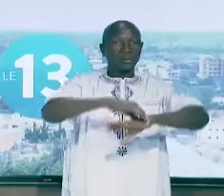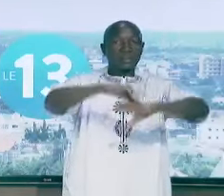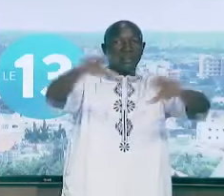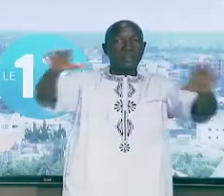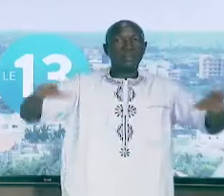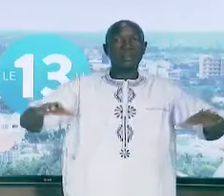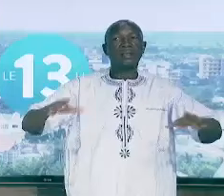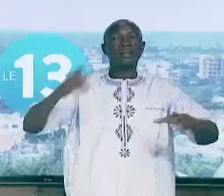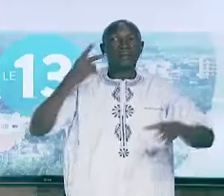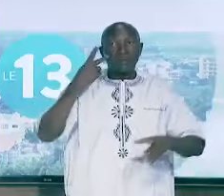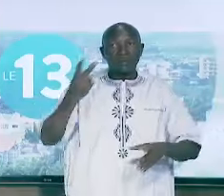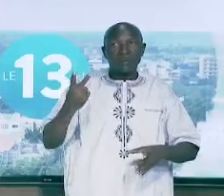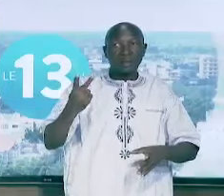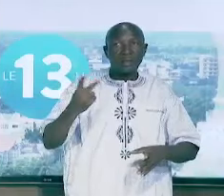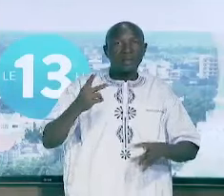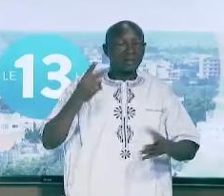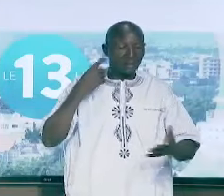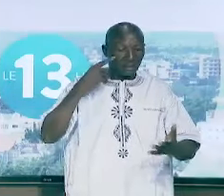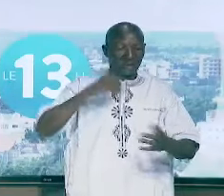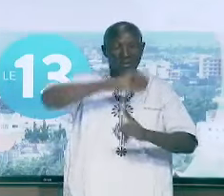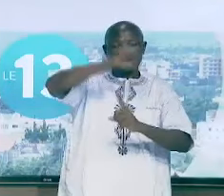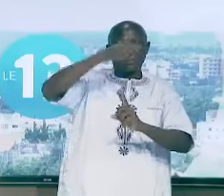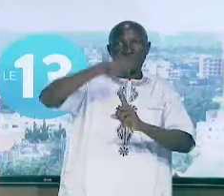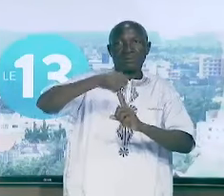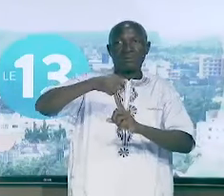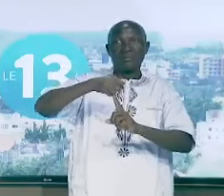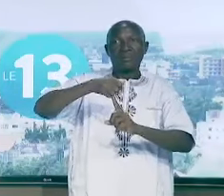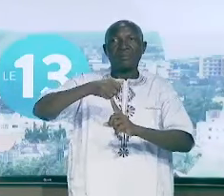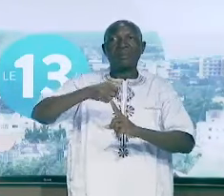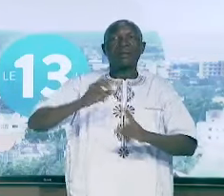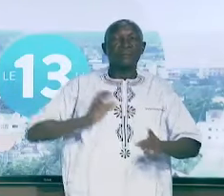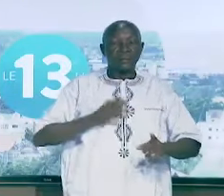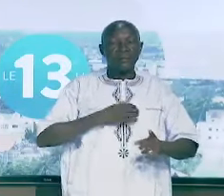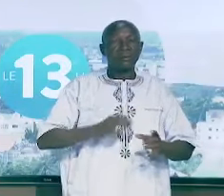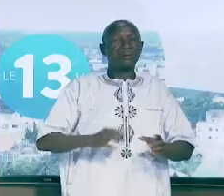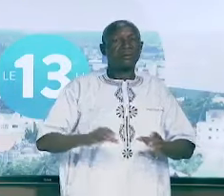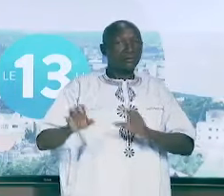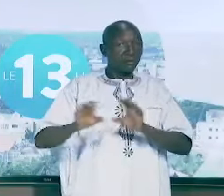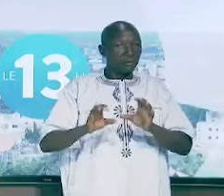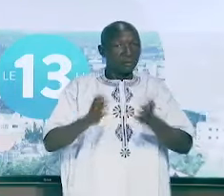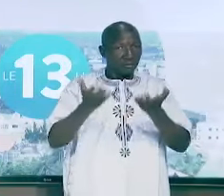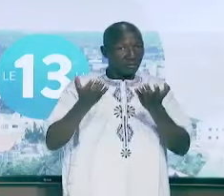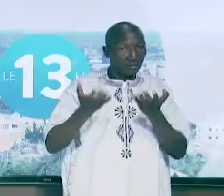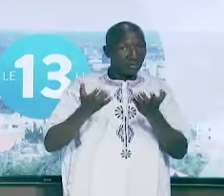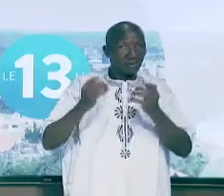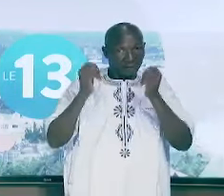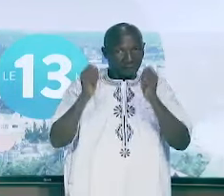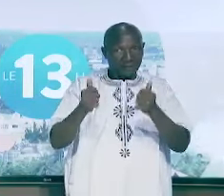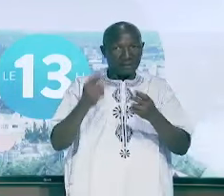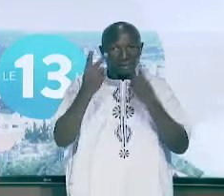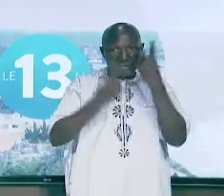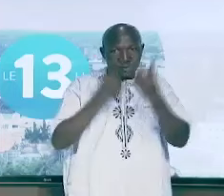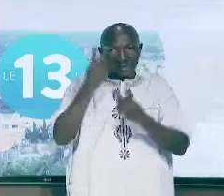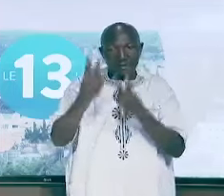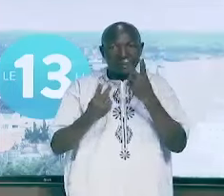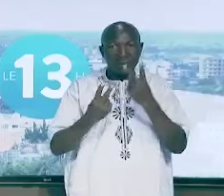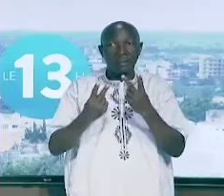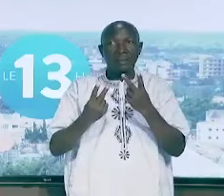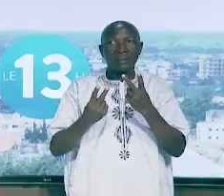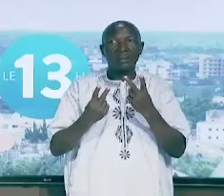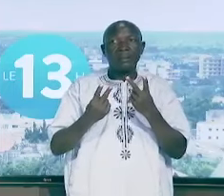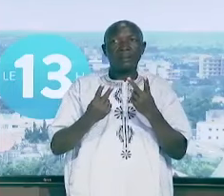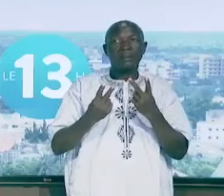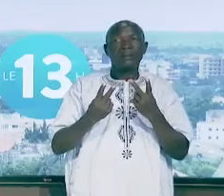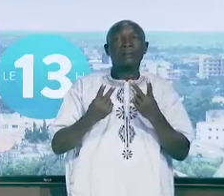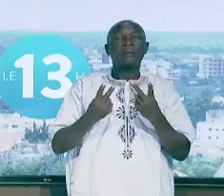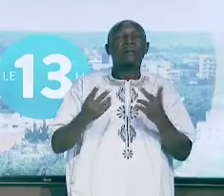une idée beaucoup plus claire de la situation. Et nous avons convenu d'organiser très vite une visite conjointe qui va connaître la présence et